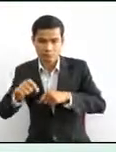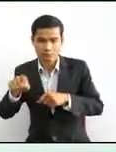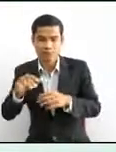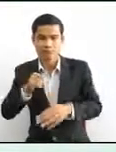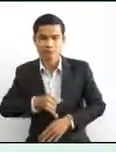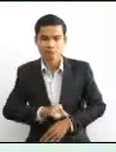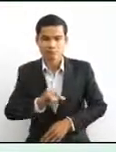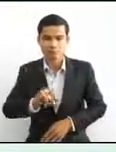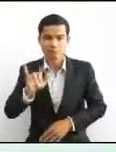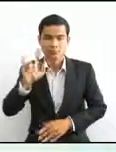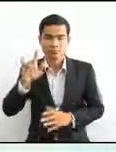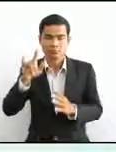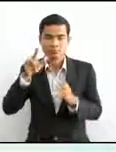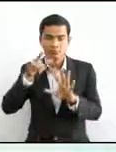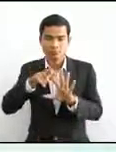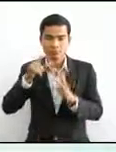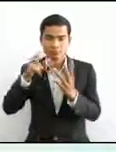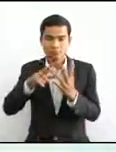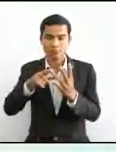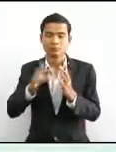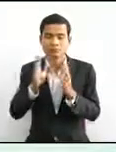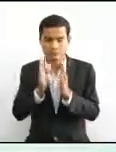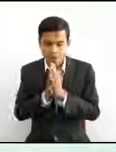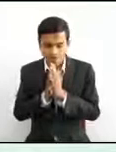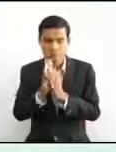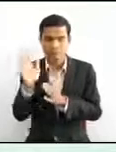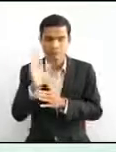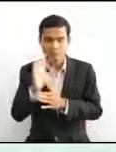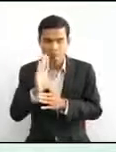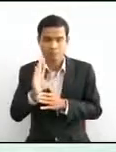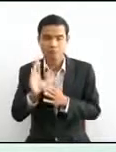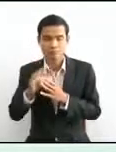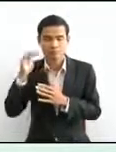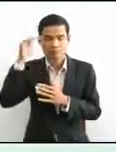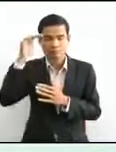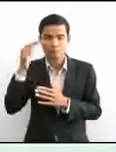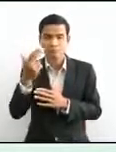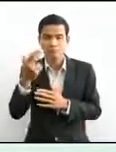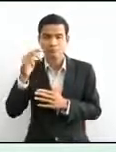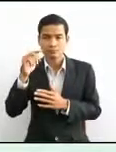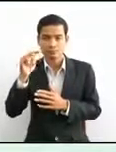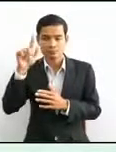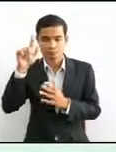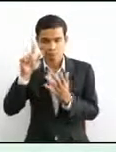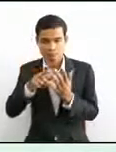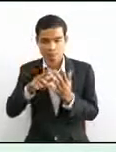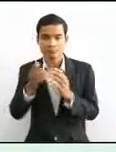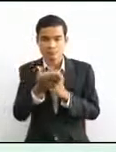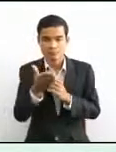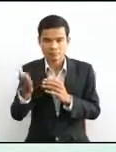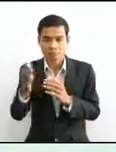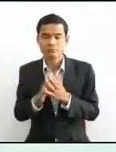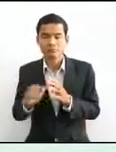chảy bóng xòm bế lía bóng phóng Chà, là con tự ạc nế, con cho